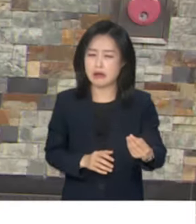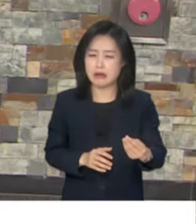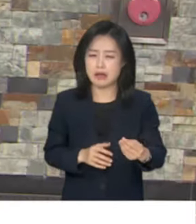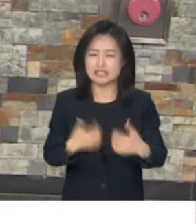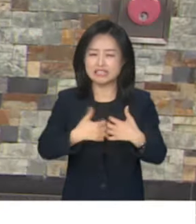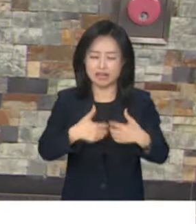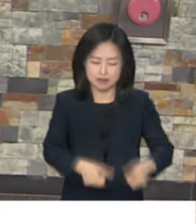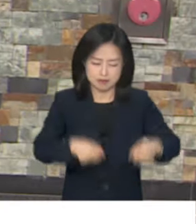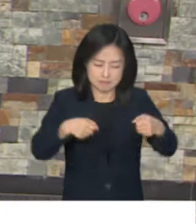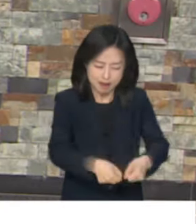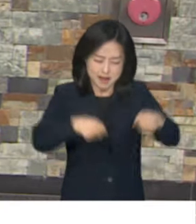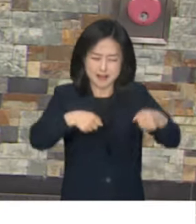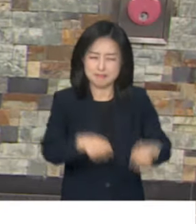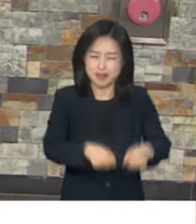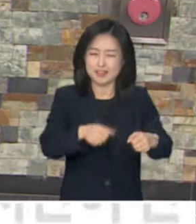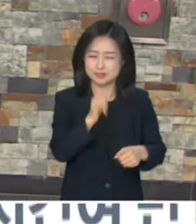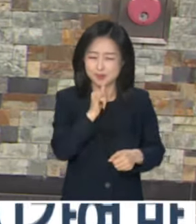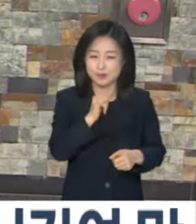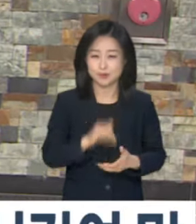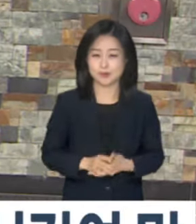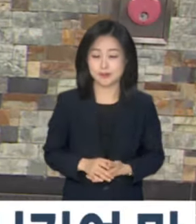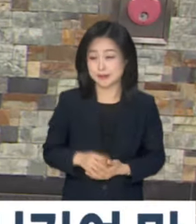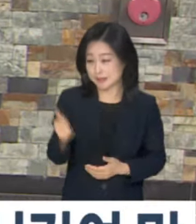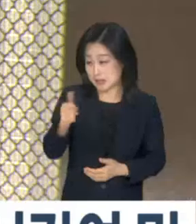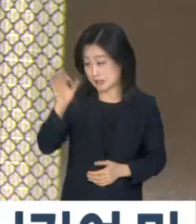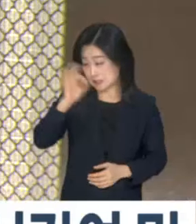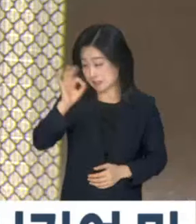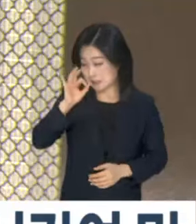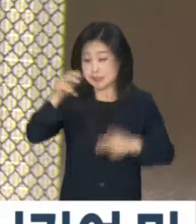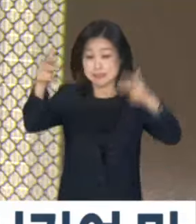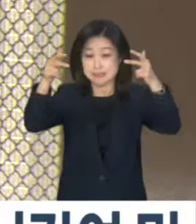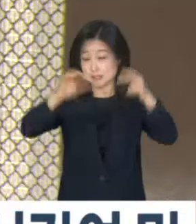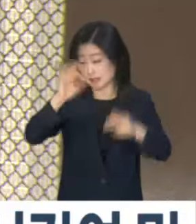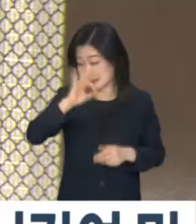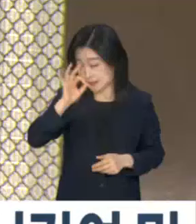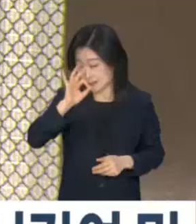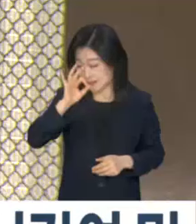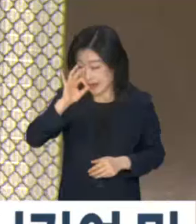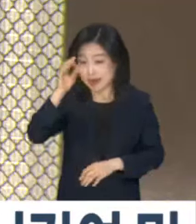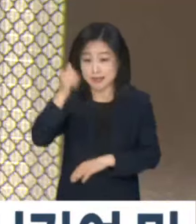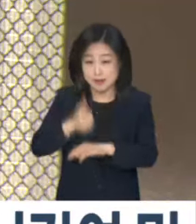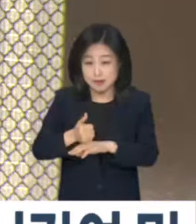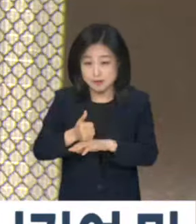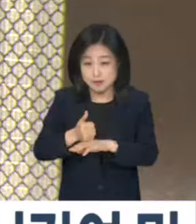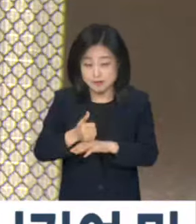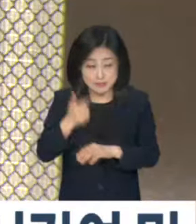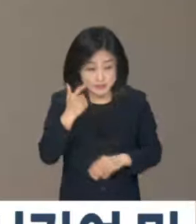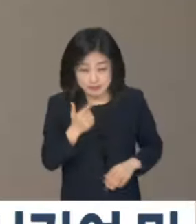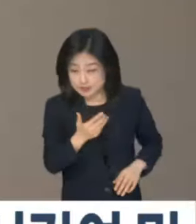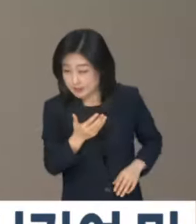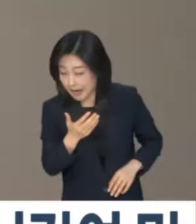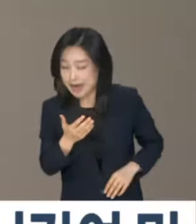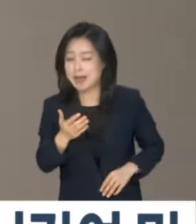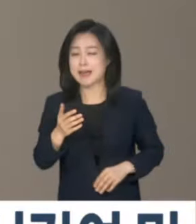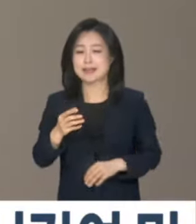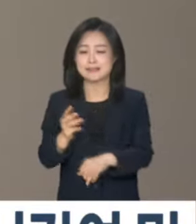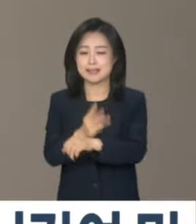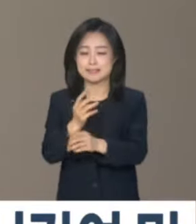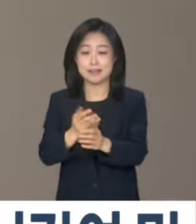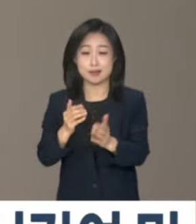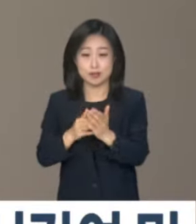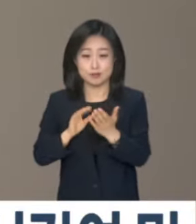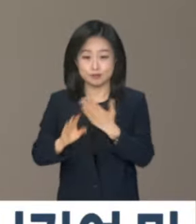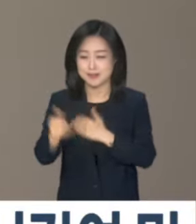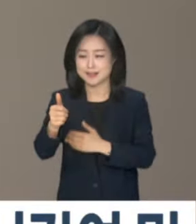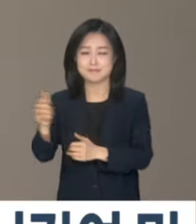경찰이요. 용의자 추적에 나선 경찰은 주변 CCTV 등을 확인하고 탐문조사를 벌인 끝에 범행 3시간여 만에